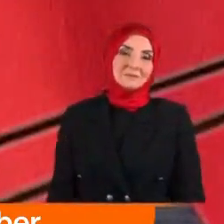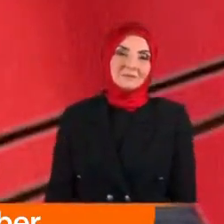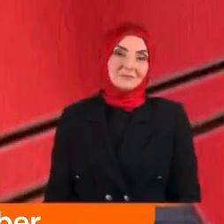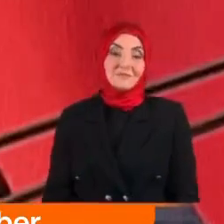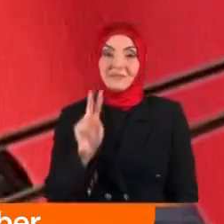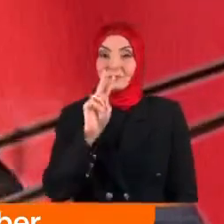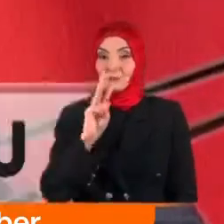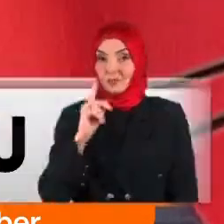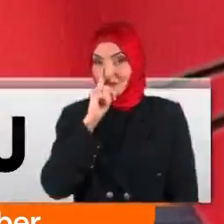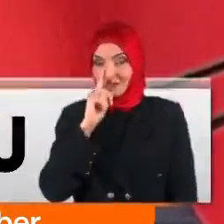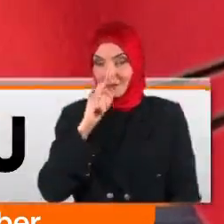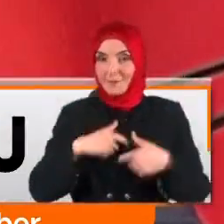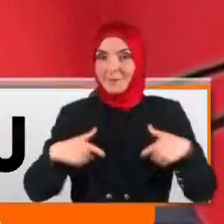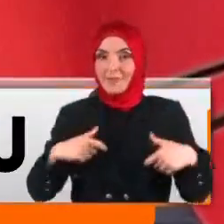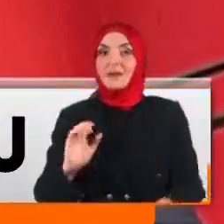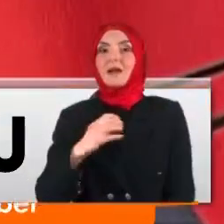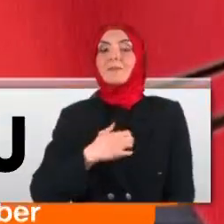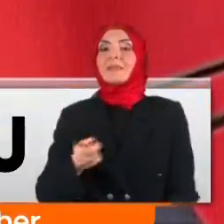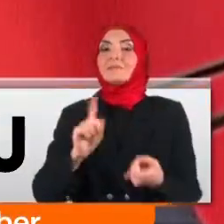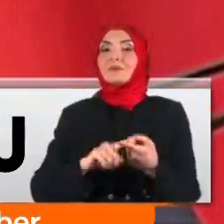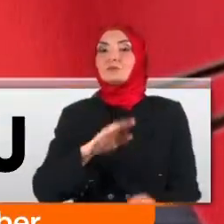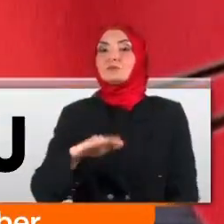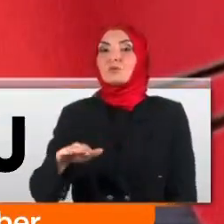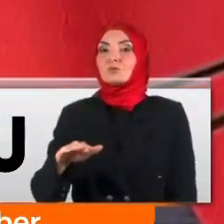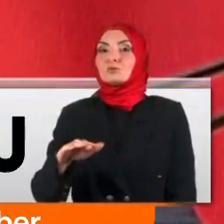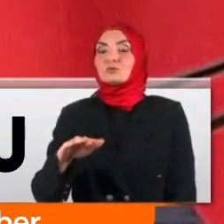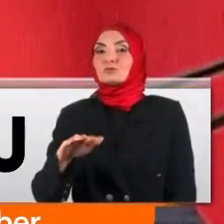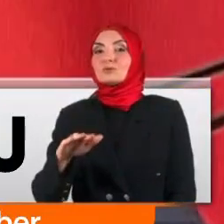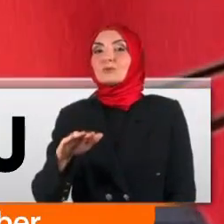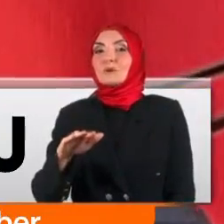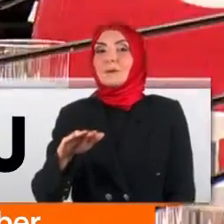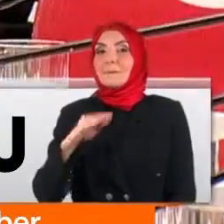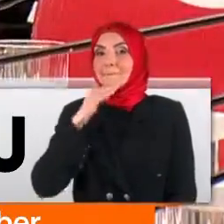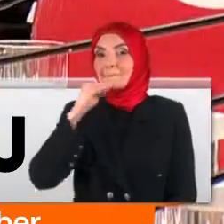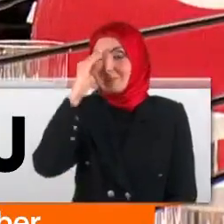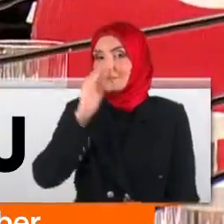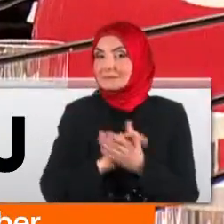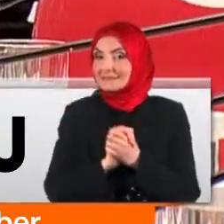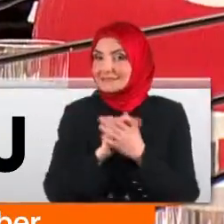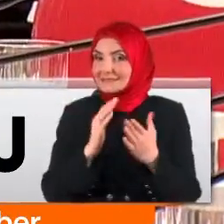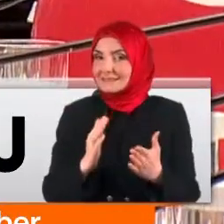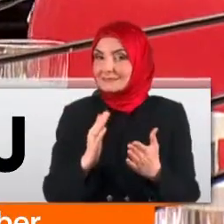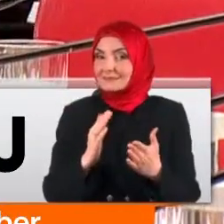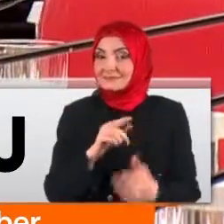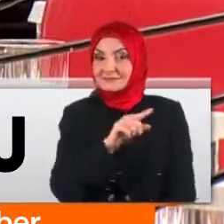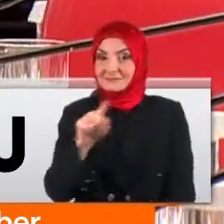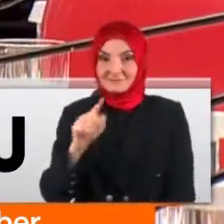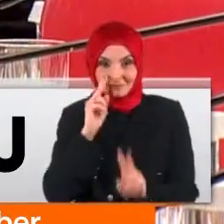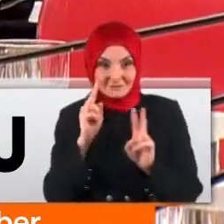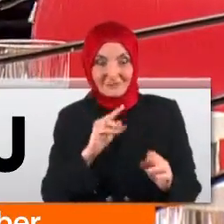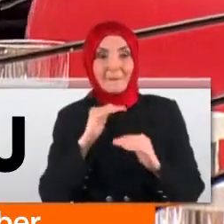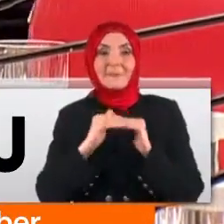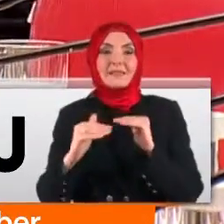23 Nisan Milli Egemenlik ve Çocuk Bayramınızı tebrik ediyorum. Sizlerin nezdinde milletimizin